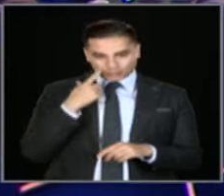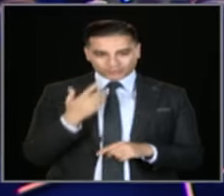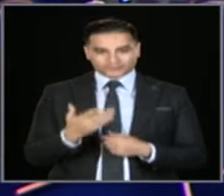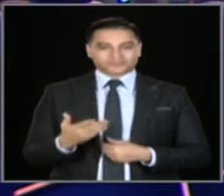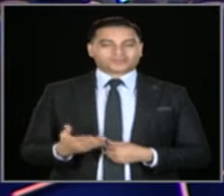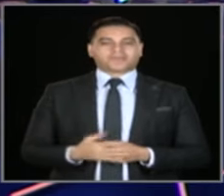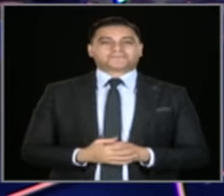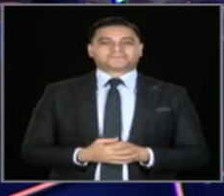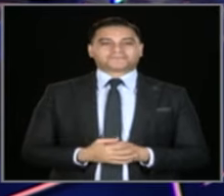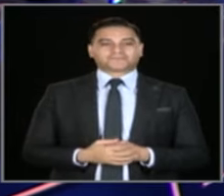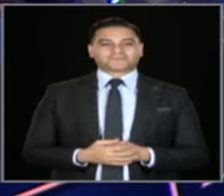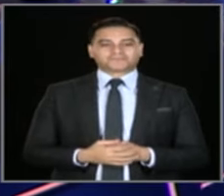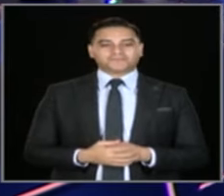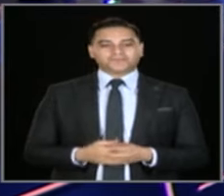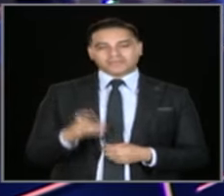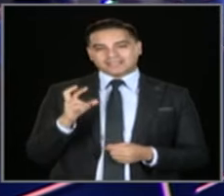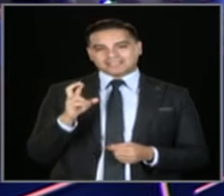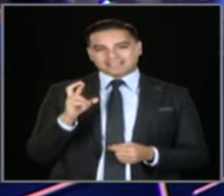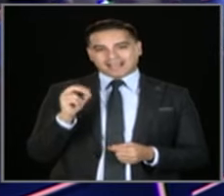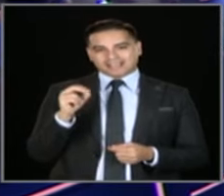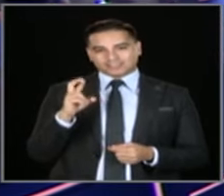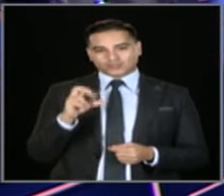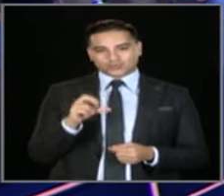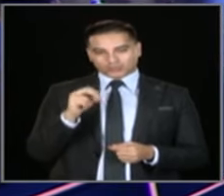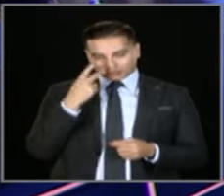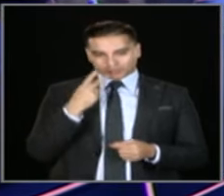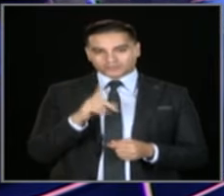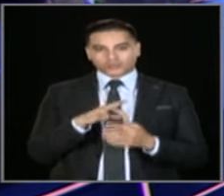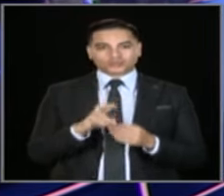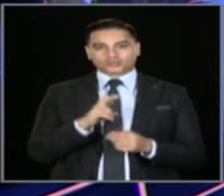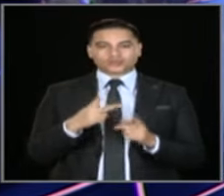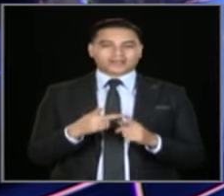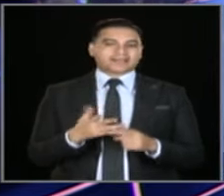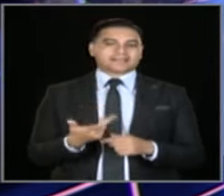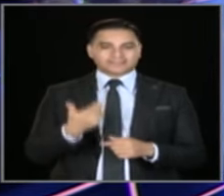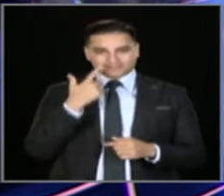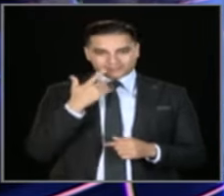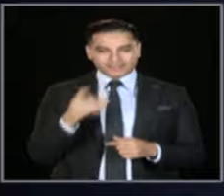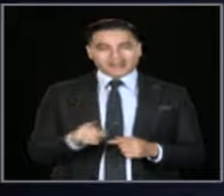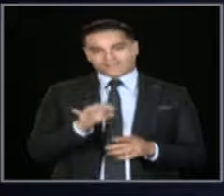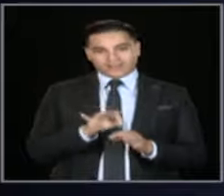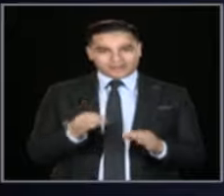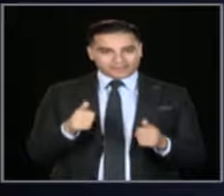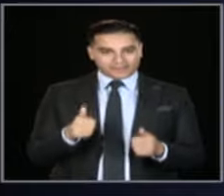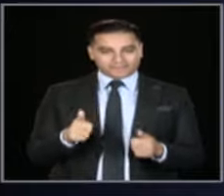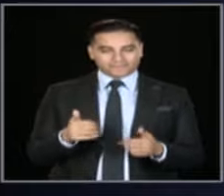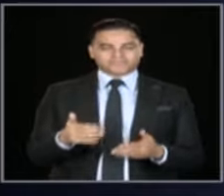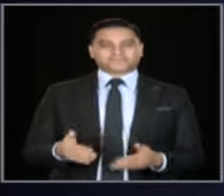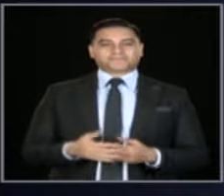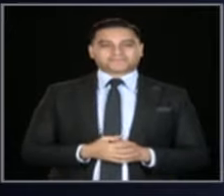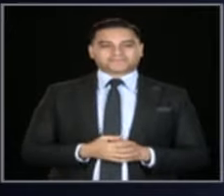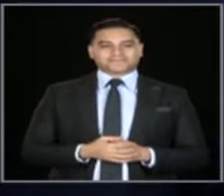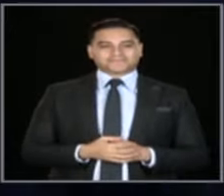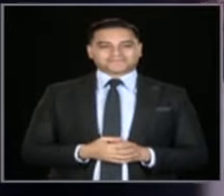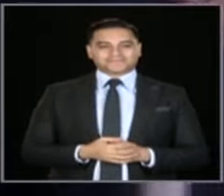زقزوق. هنشوف زقزوق السؤال الثاني وموضوع السؤال ايه. لفة كاملة يا زقزوق.